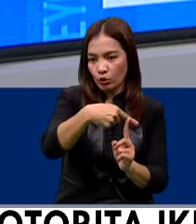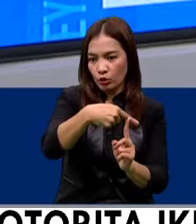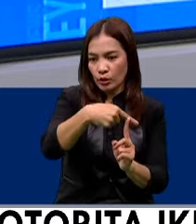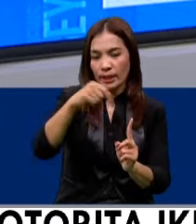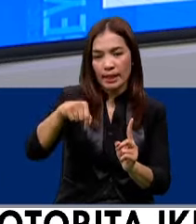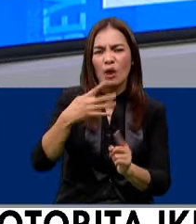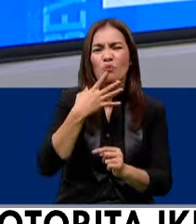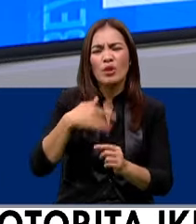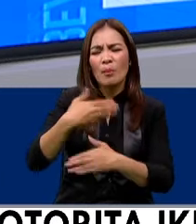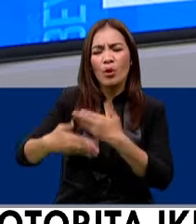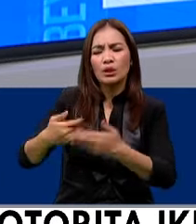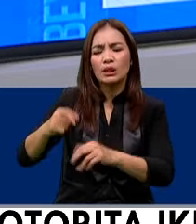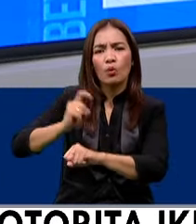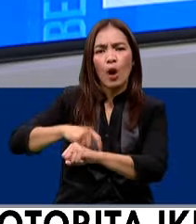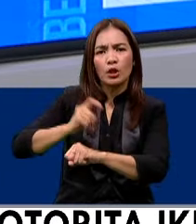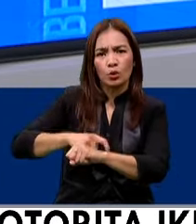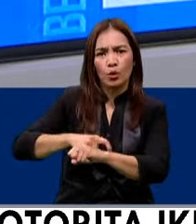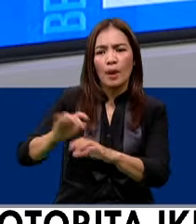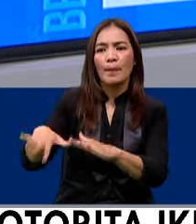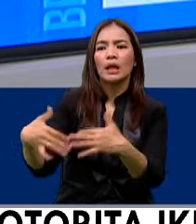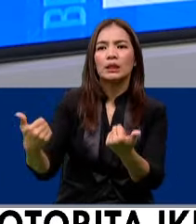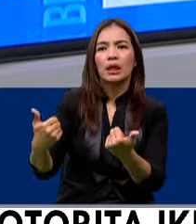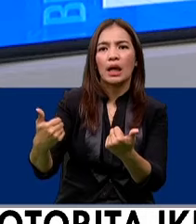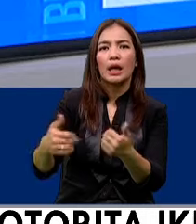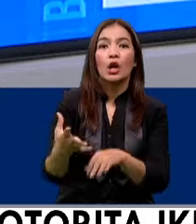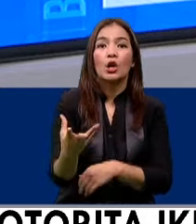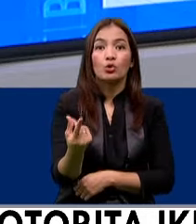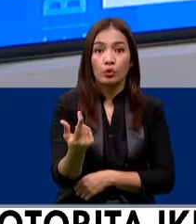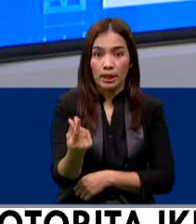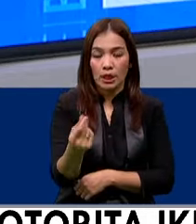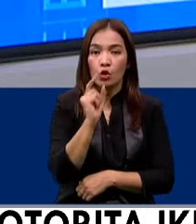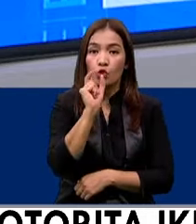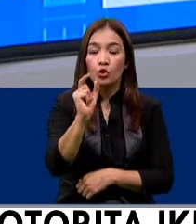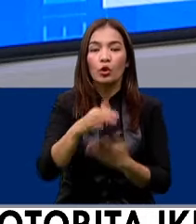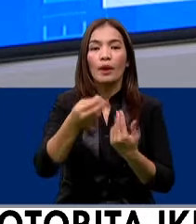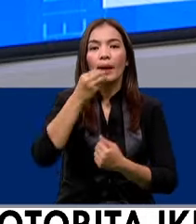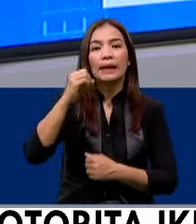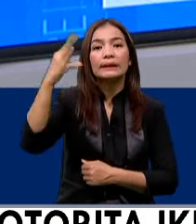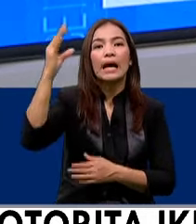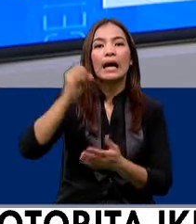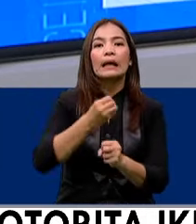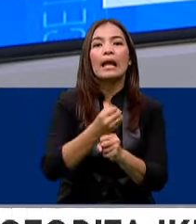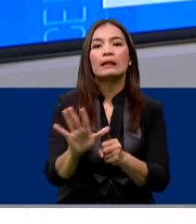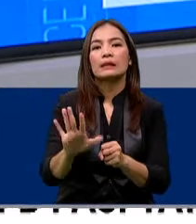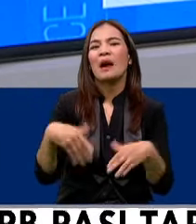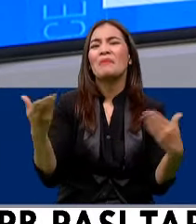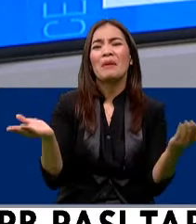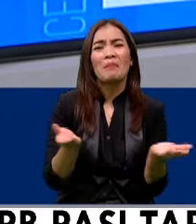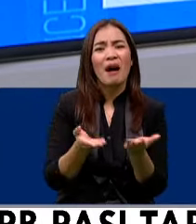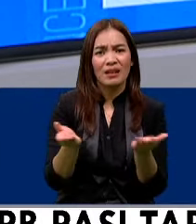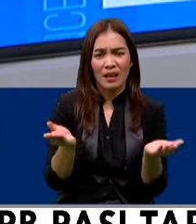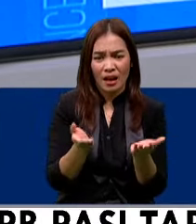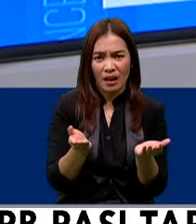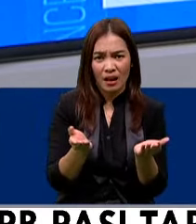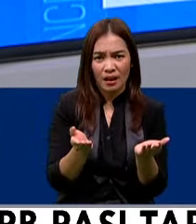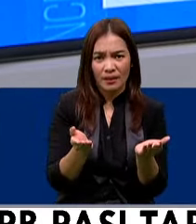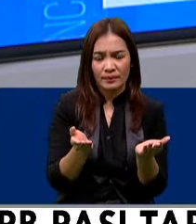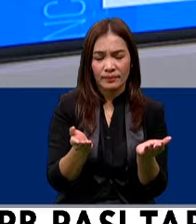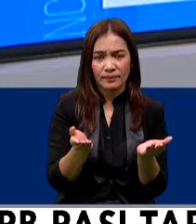waktu untuk kemudian bisa menghasilkan uang untuk membiayai ee makan siang gratis ini bagaimana Man mungkin itu